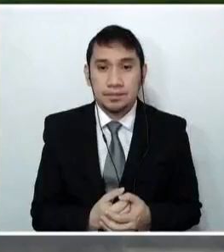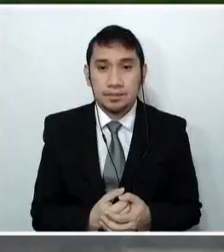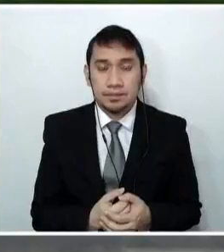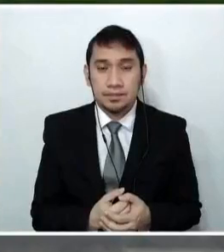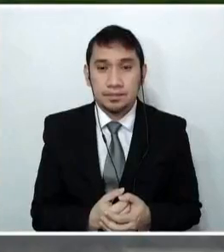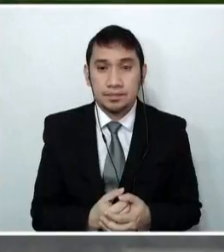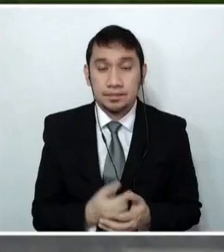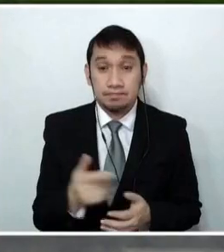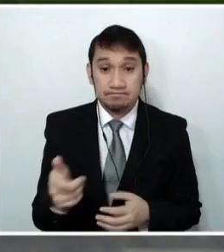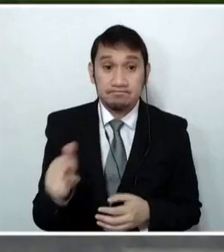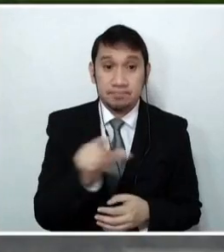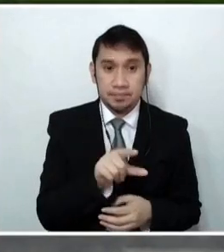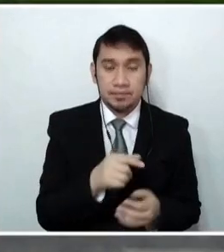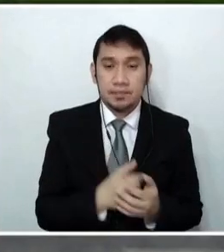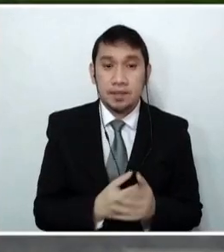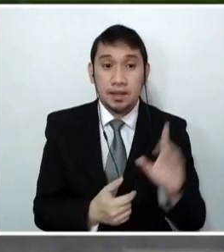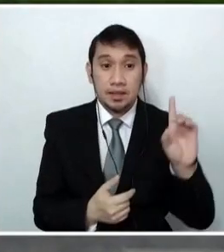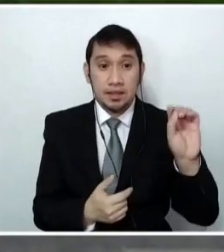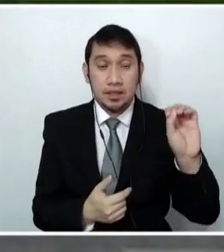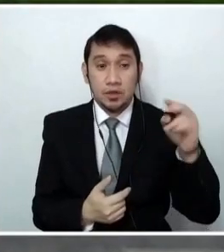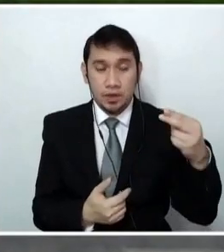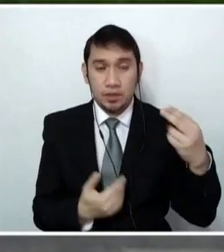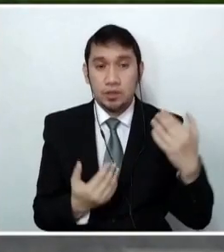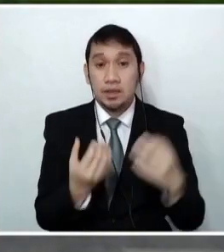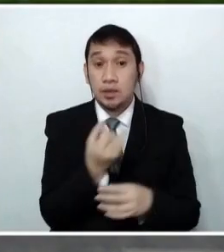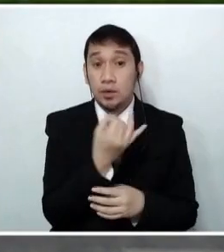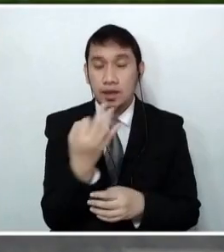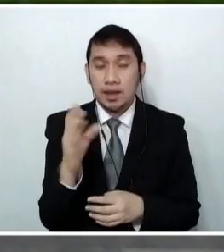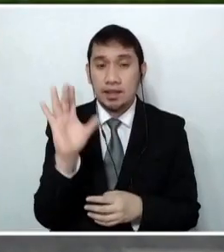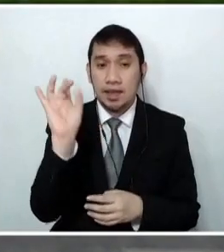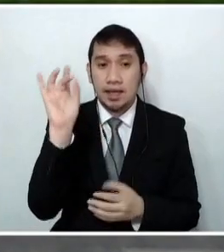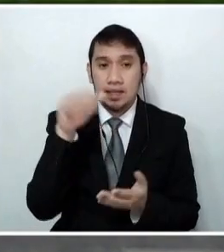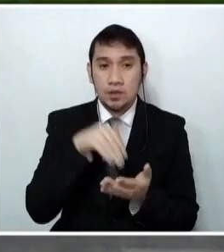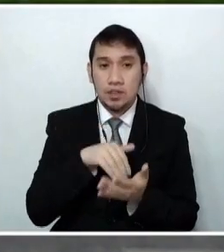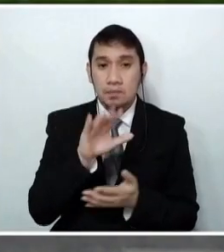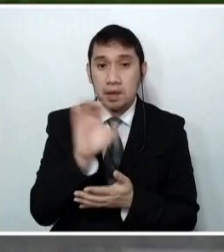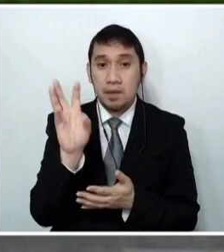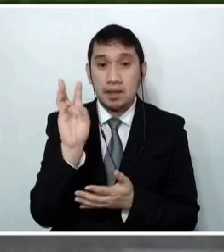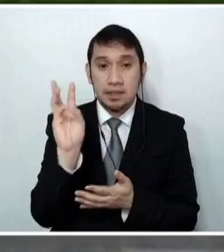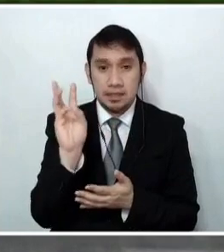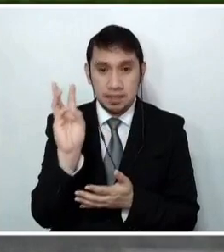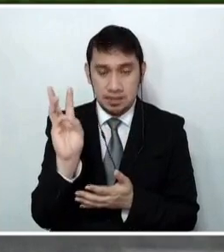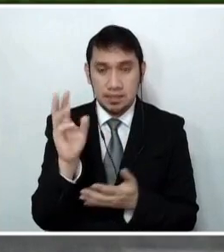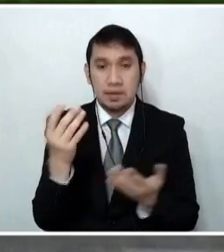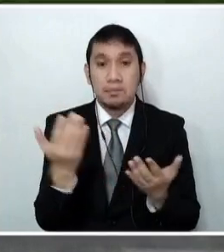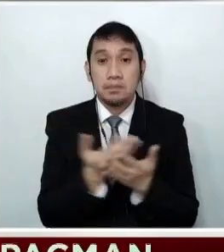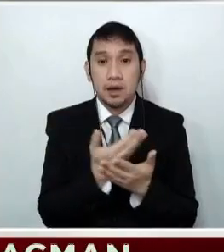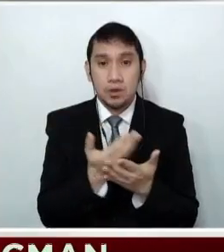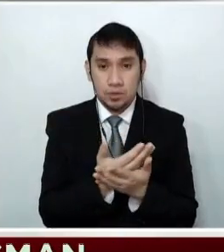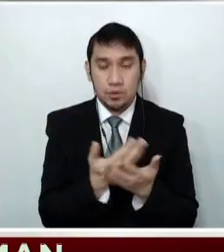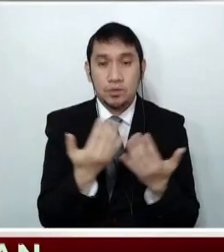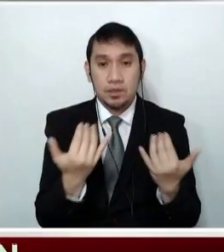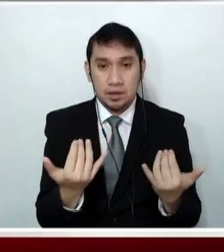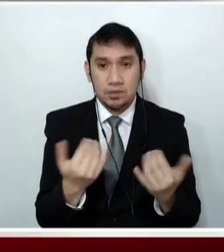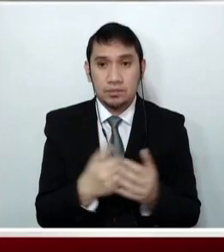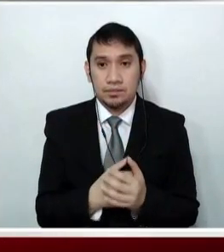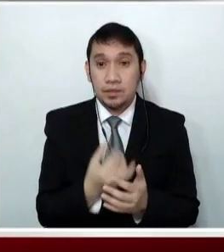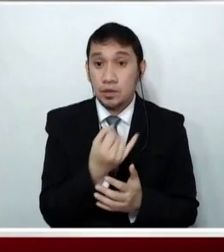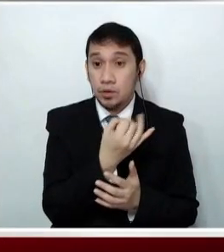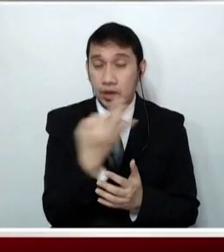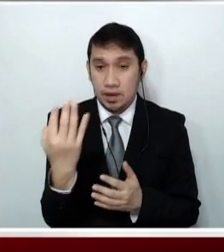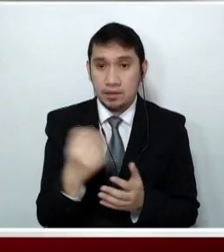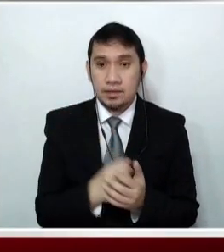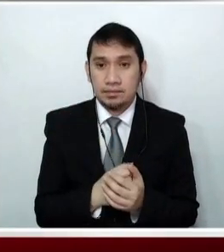Pagtala po ang DOH ng 8,560 na bagong kaso ng COVID-19 ngayong araw. Dahil dito, umabot na sa